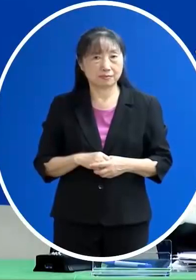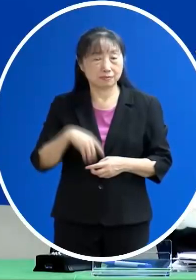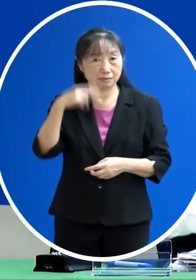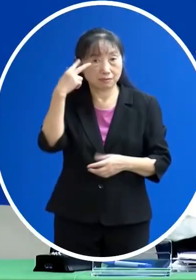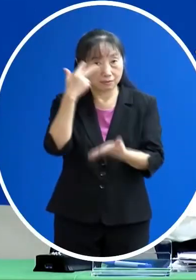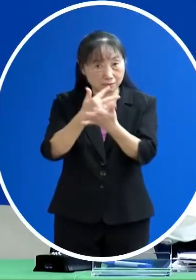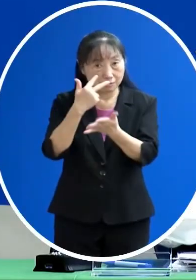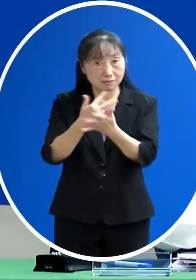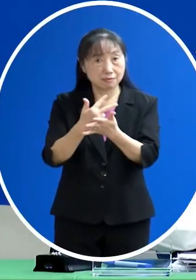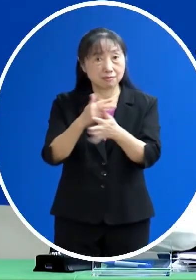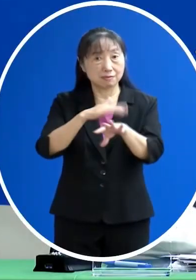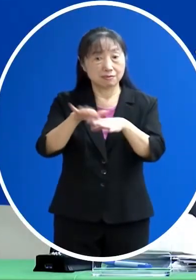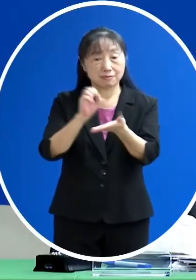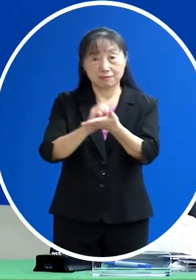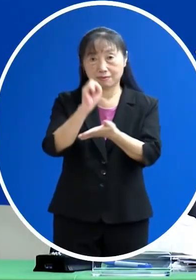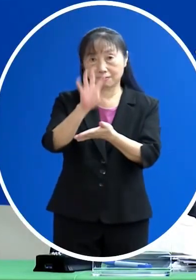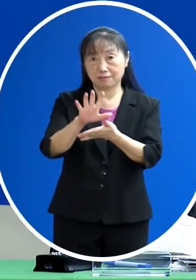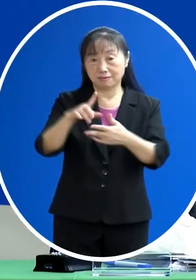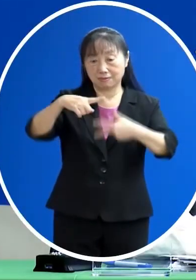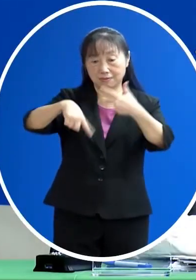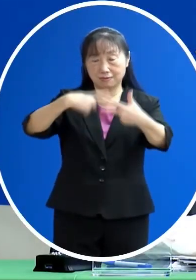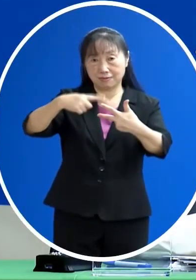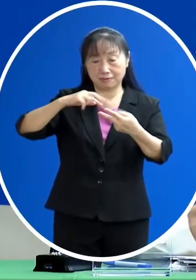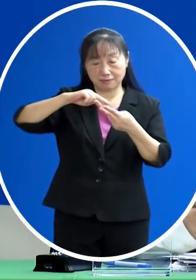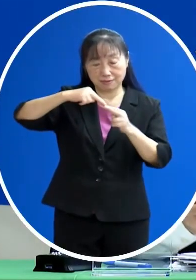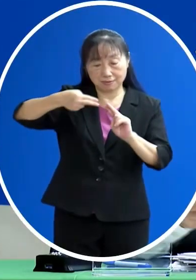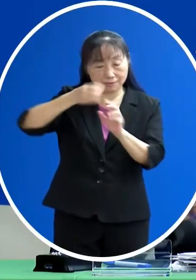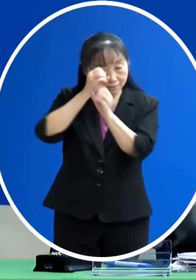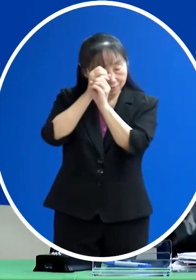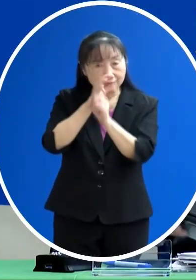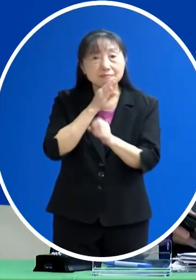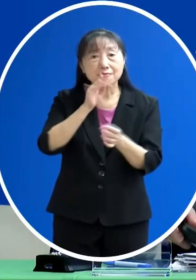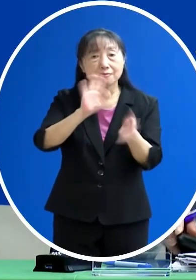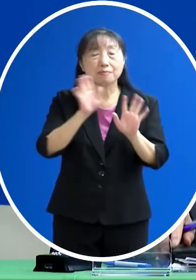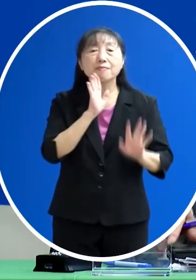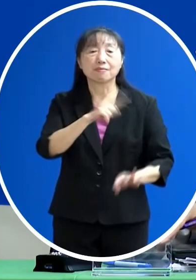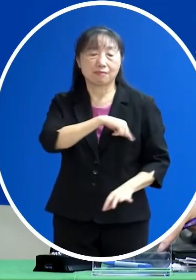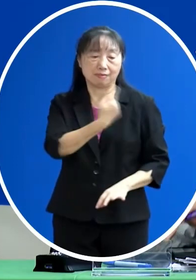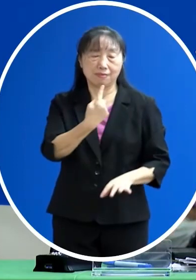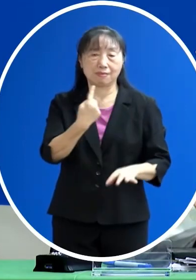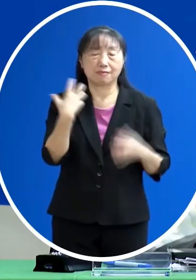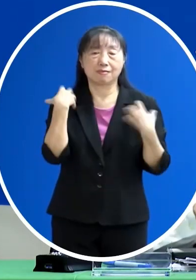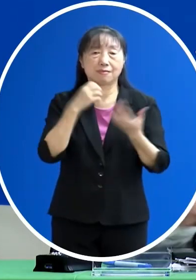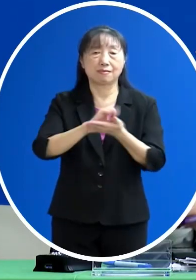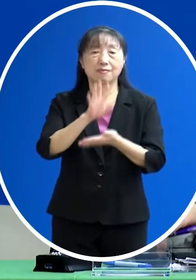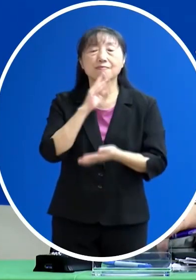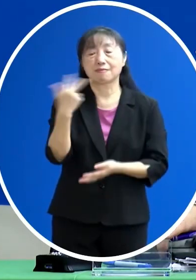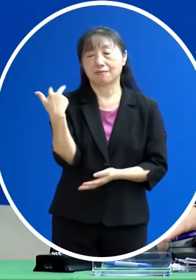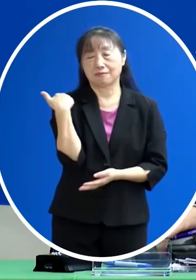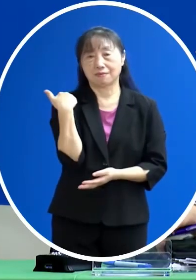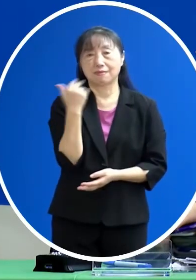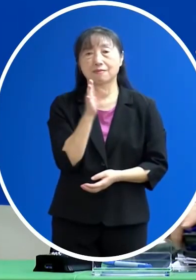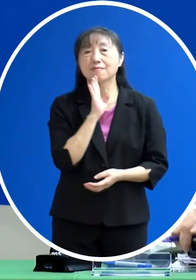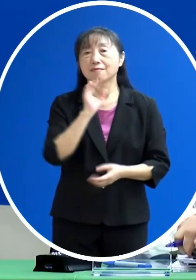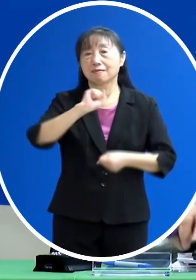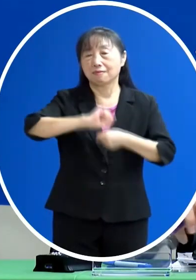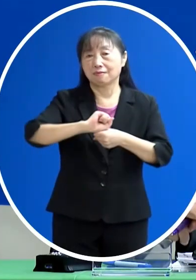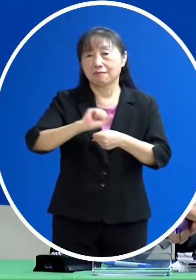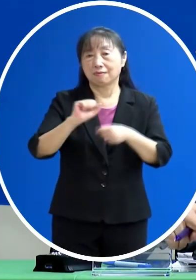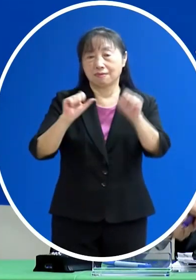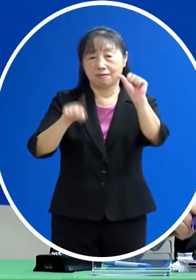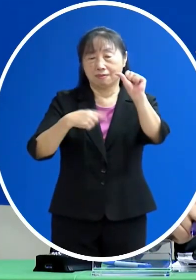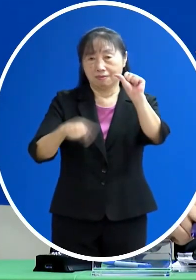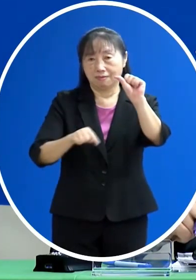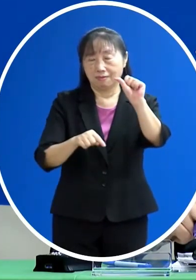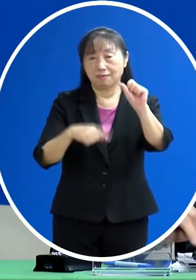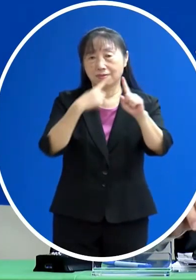另外每一周会跟大家报告一周定序的情形，后在星期一的时候，我们上一周是有增加五例